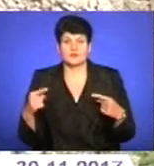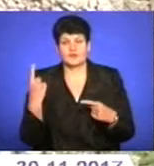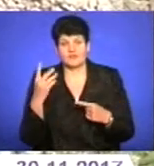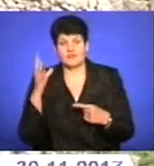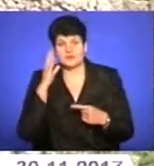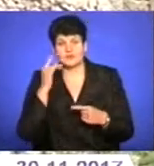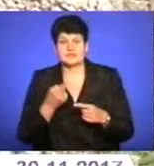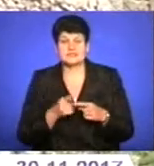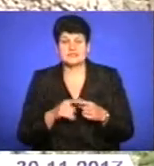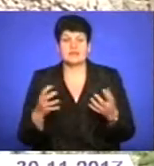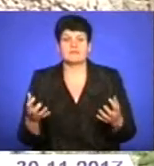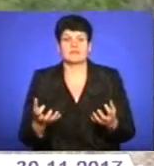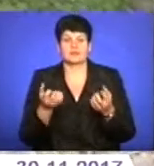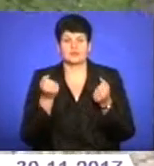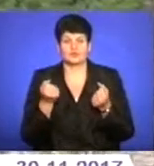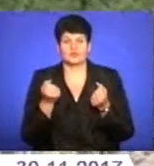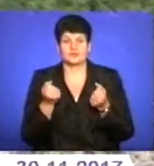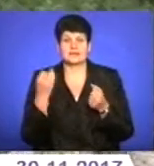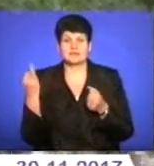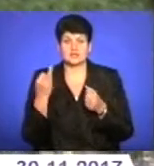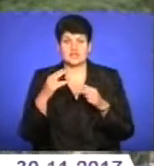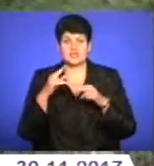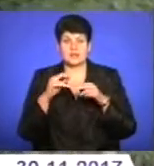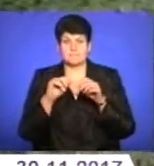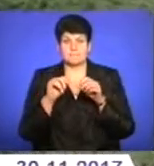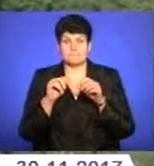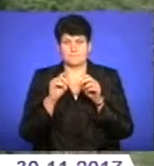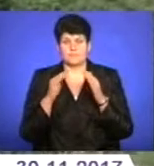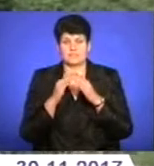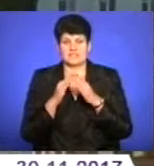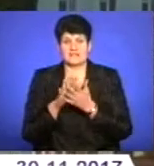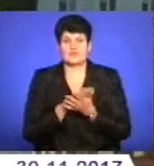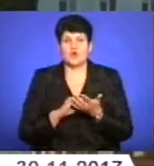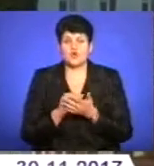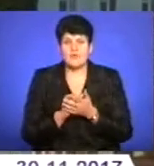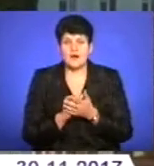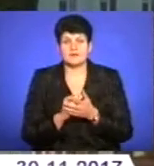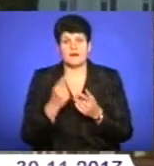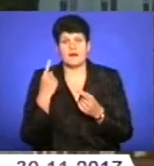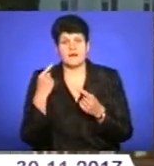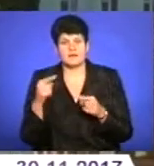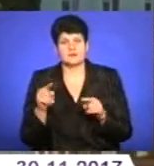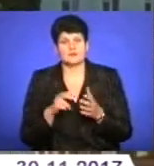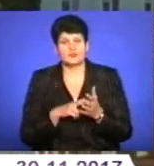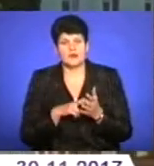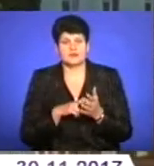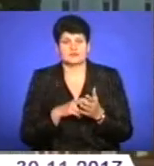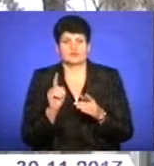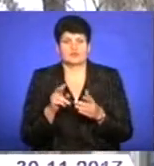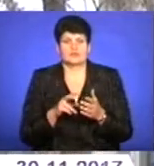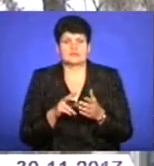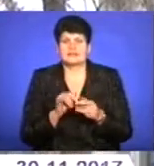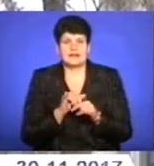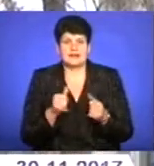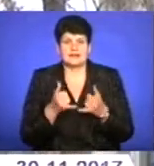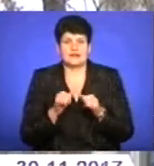врятує історичні пам'ятки від руйнування, інші кажуть, що споруди духовна спадщина, побоюються, що приміщення використовуватимуть не з метою розвитку